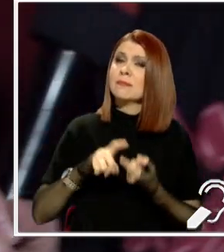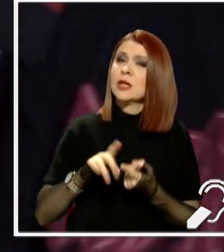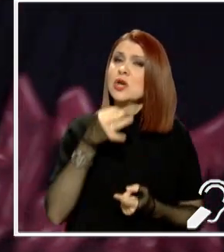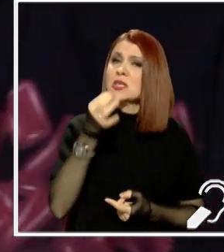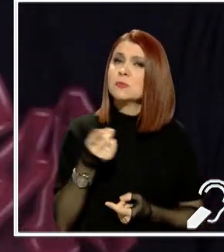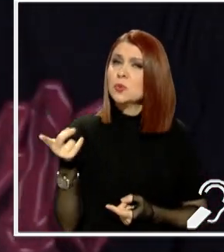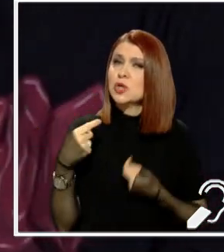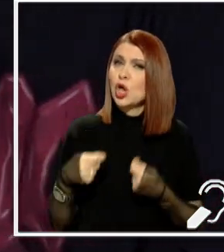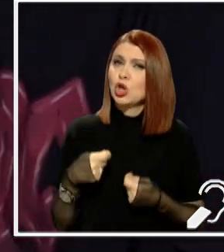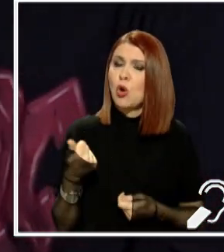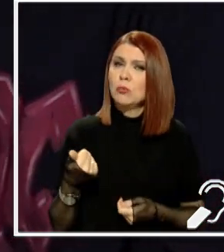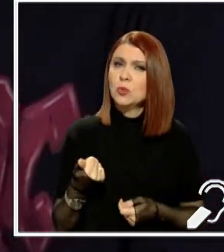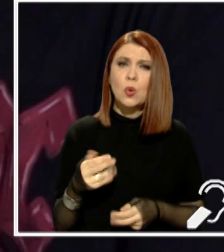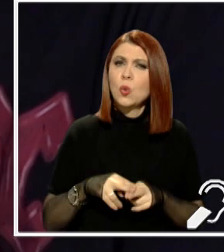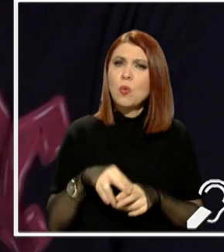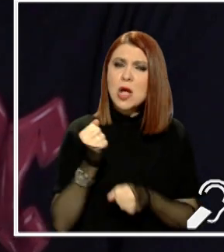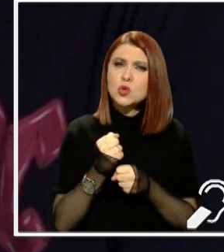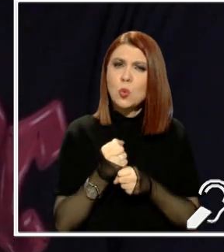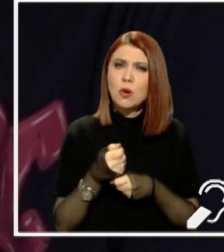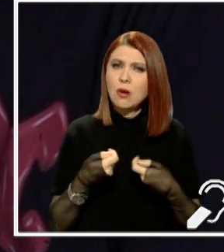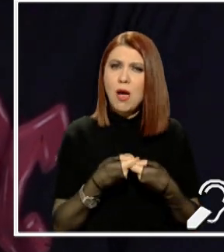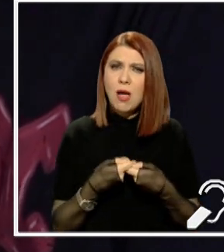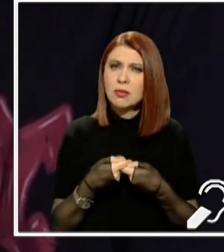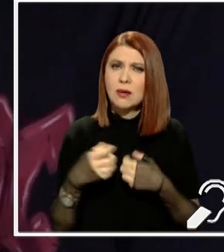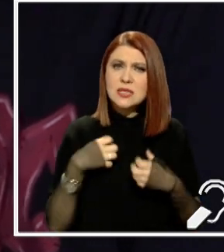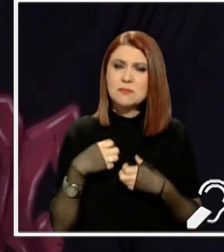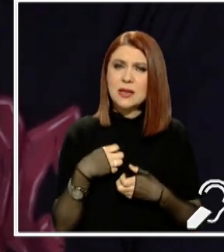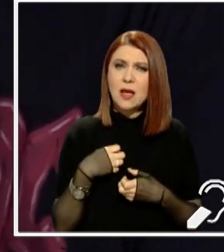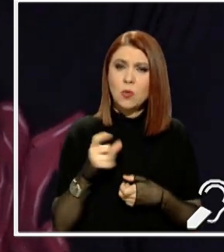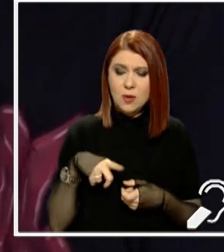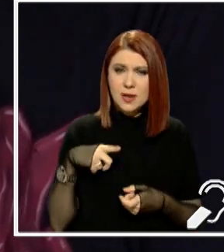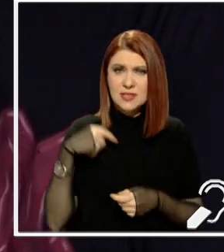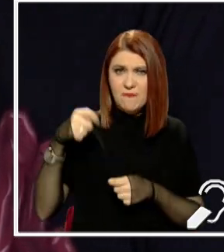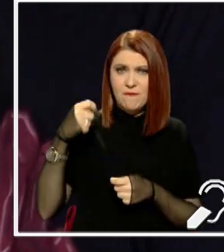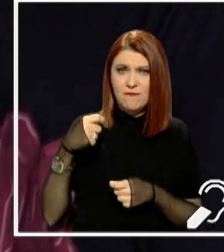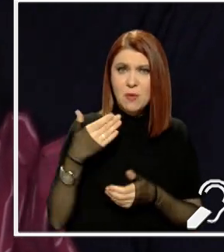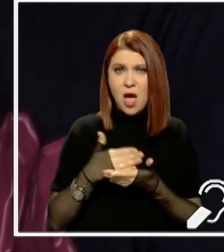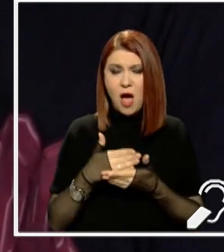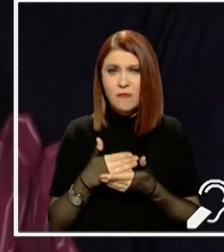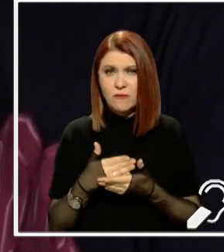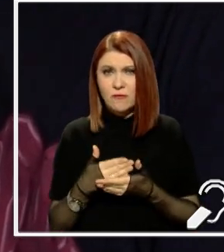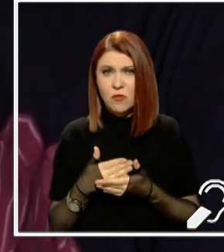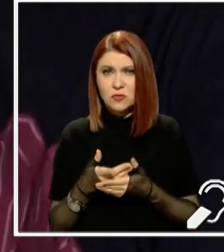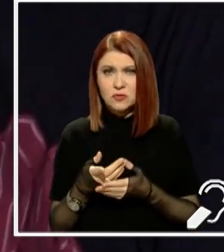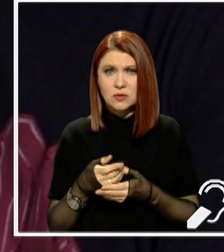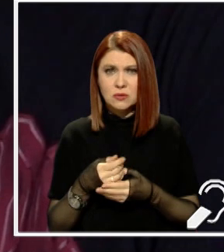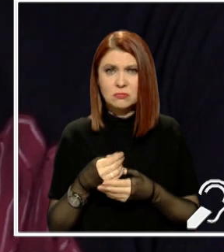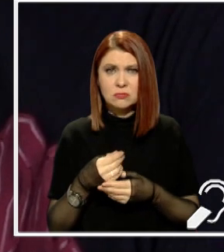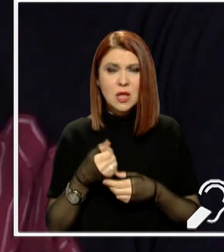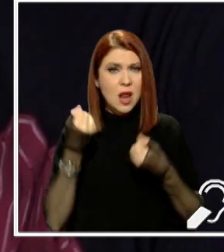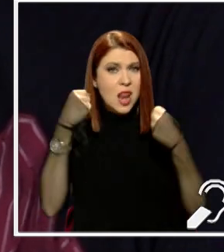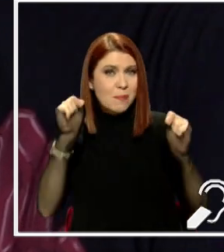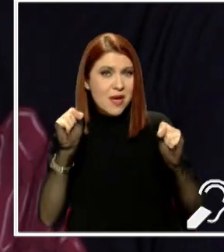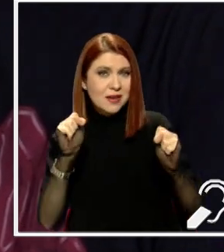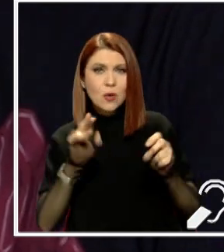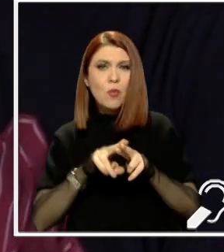spunea domnul regizor, cum ați lucrat la spectacolul care este filmul? A fost un despot? A fost democratic